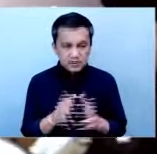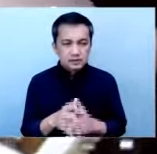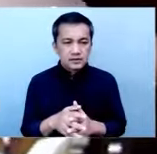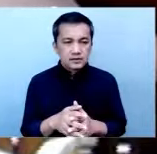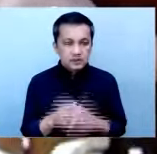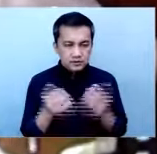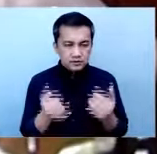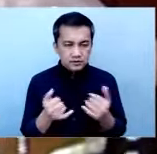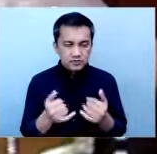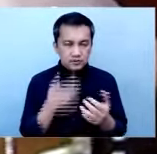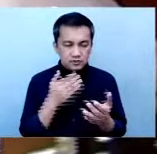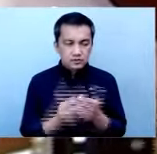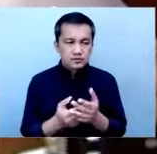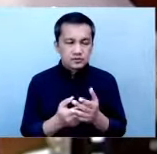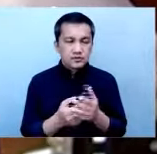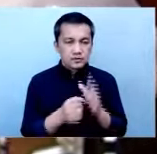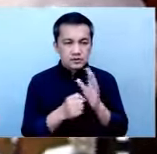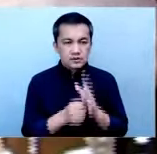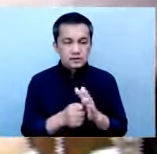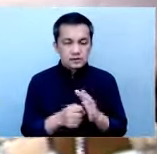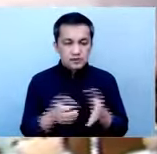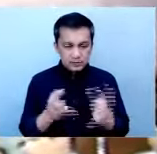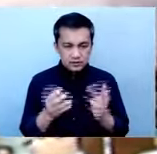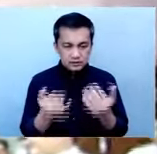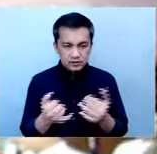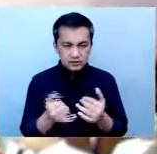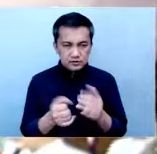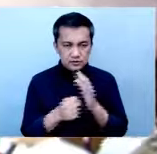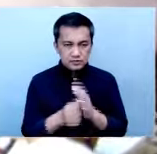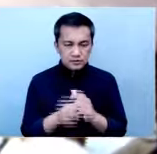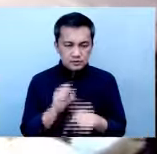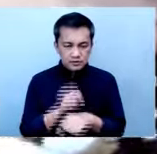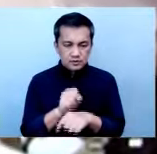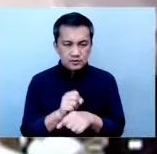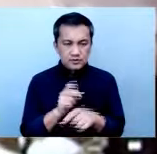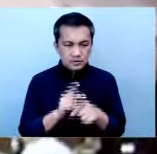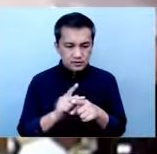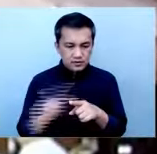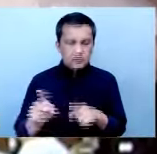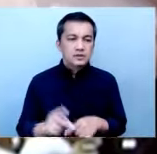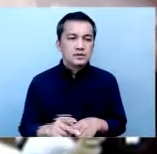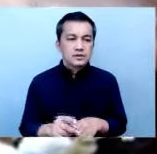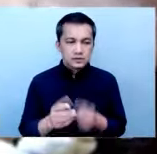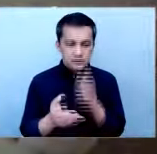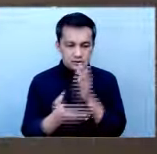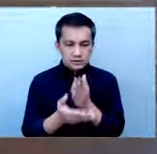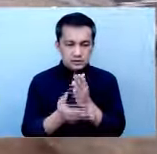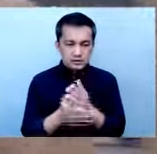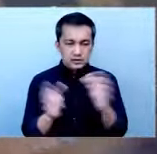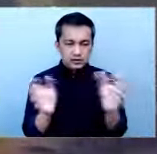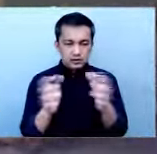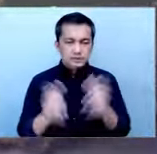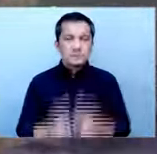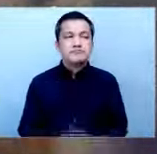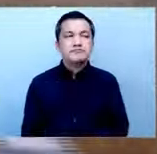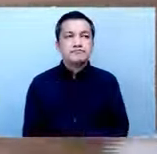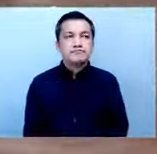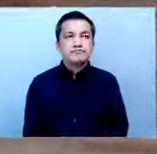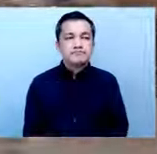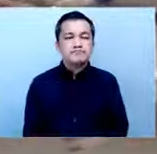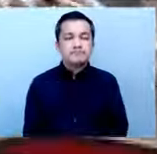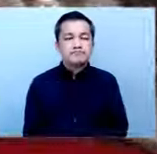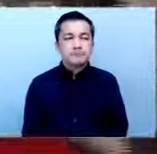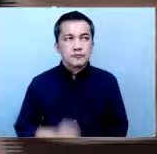let today be a good sign. And let today be a sign that we'll work professionally at tigil muna yung bangayan. Kumpiyansa naman